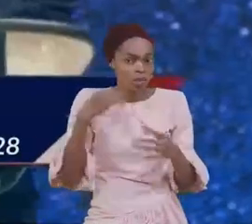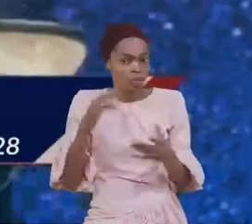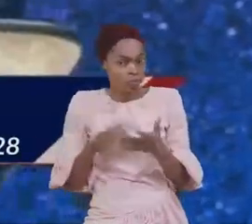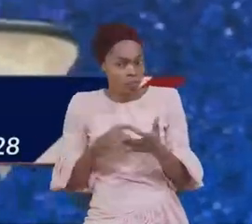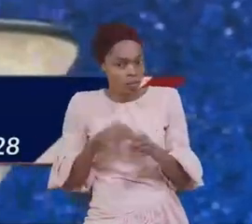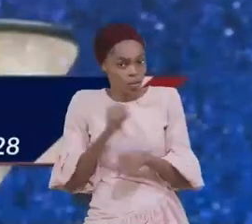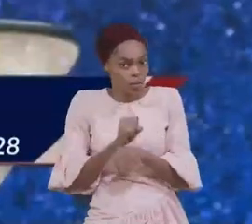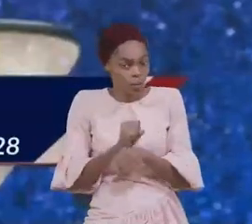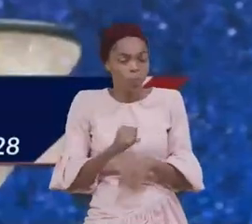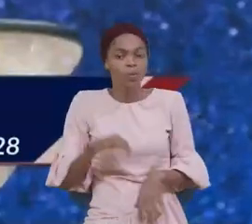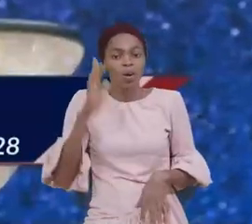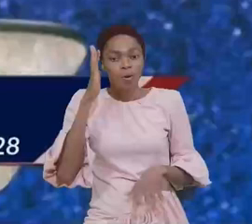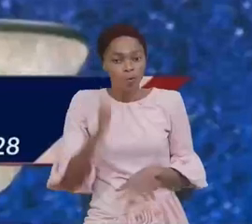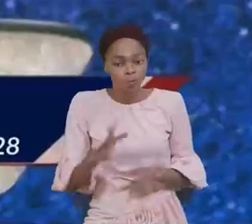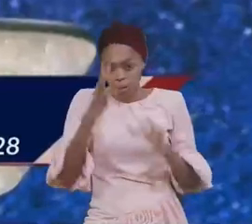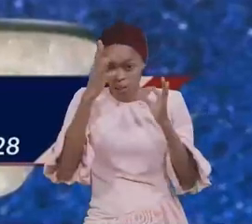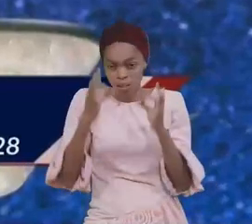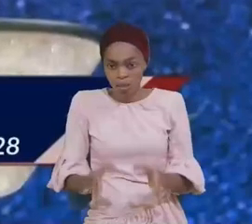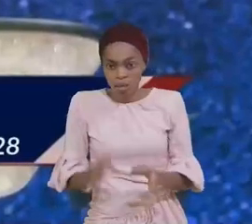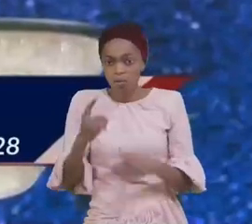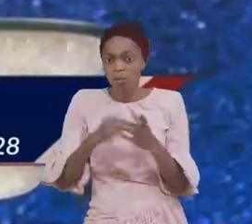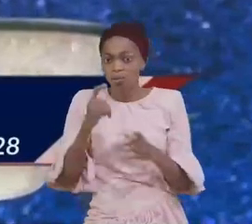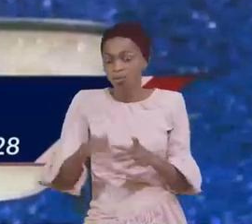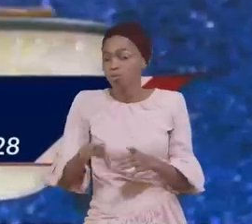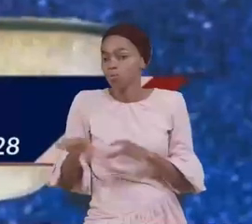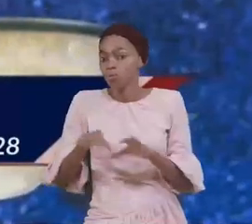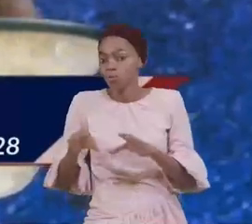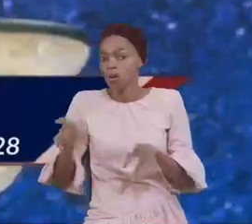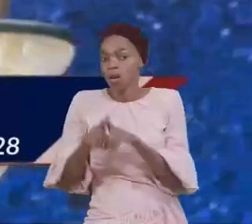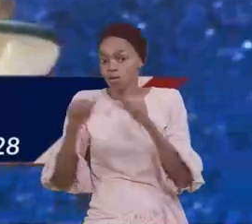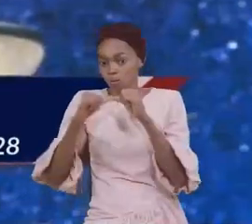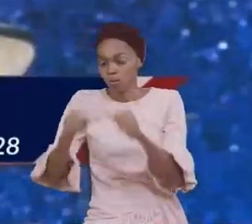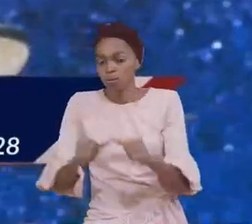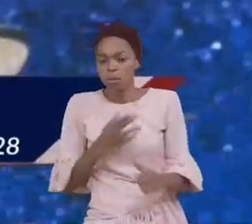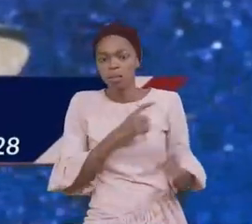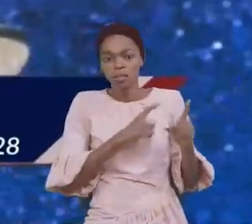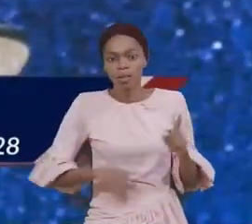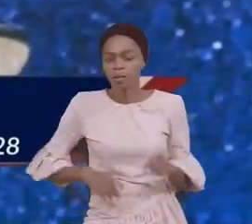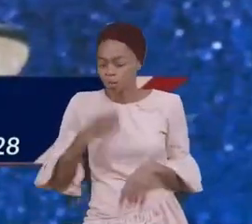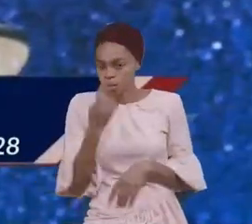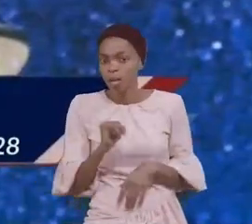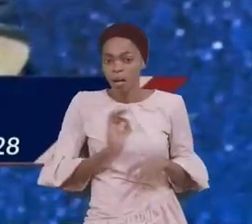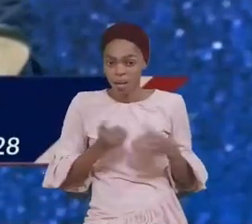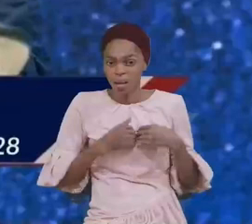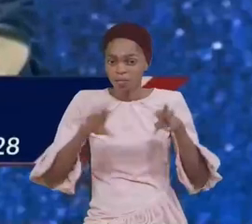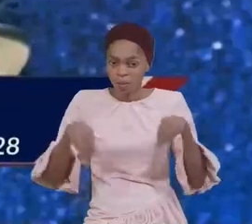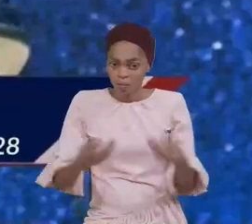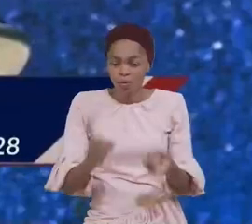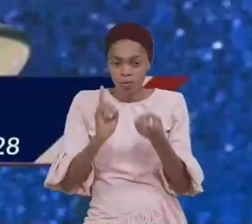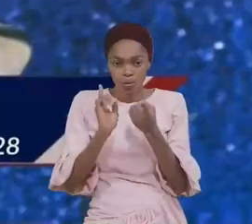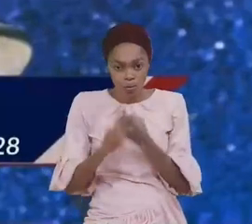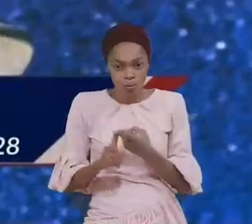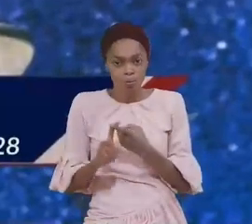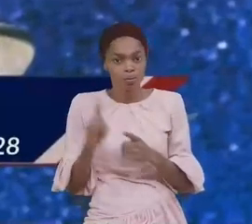projet qui doit déterminer ce que vous allez faire, comme vous avancez, le Seigneur a dit que je